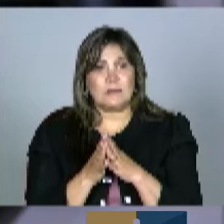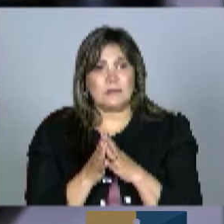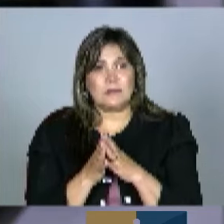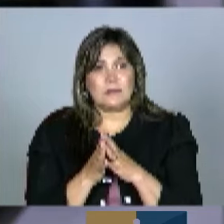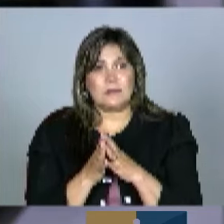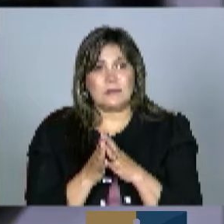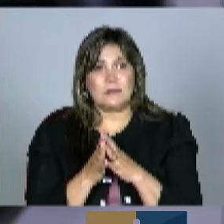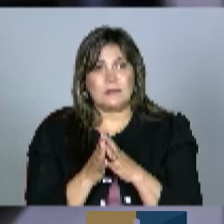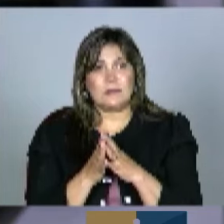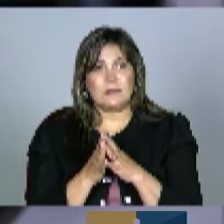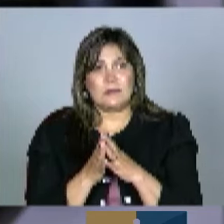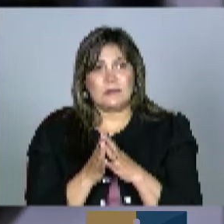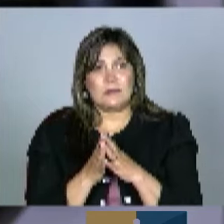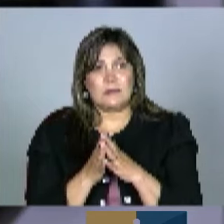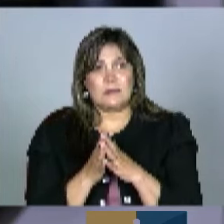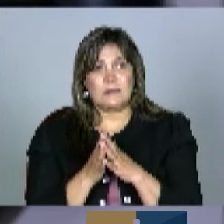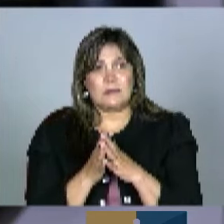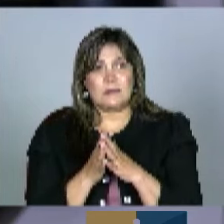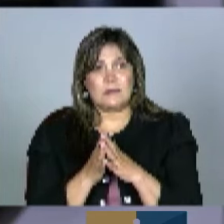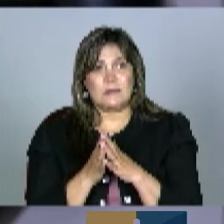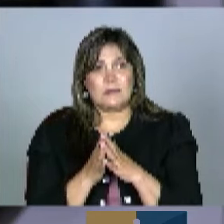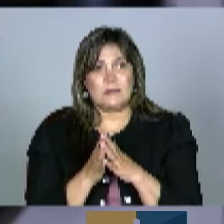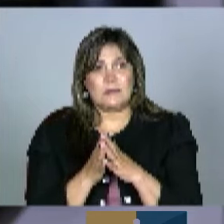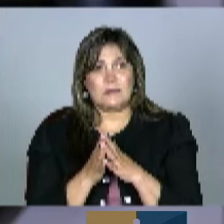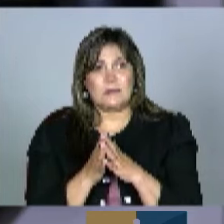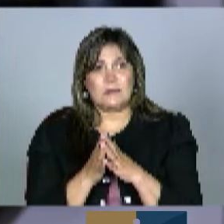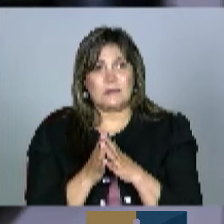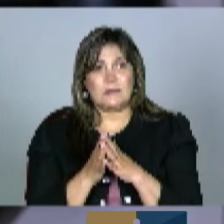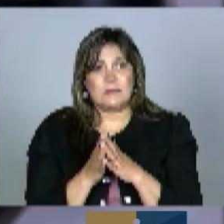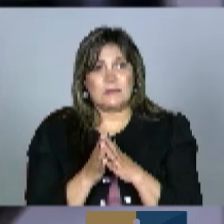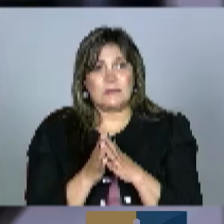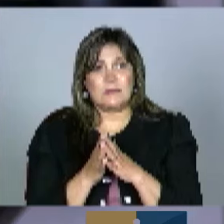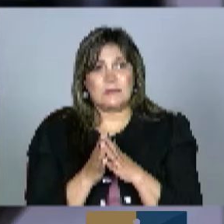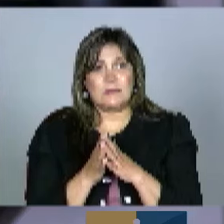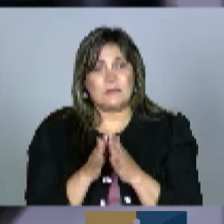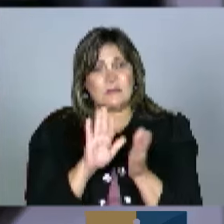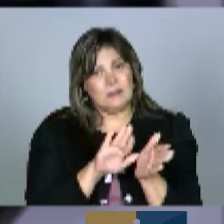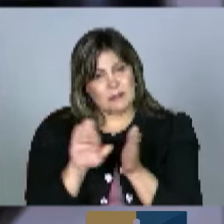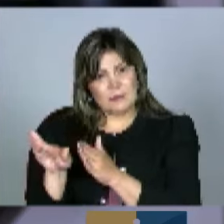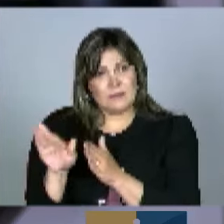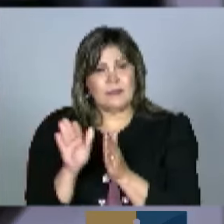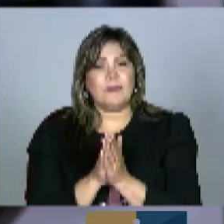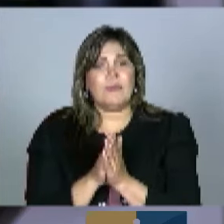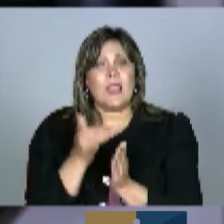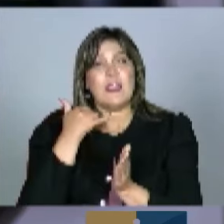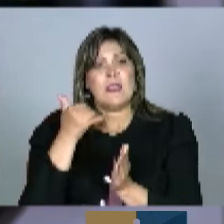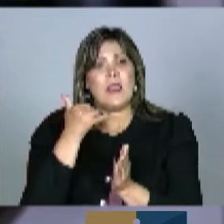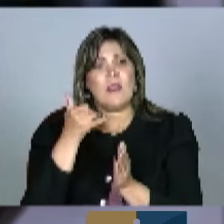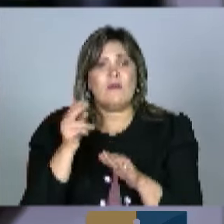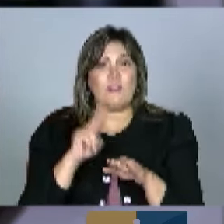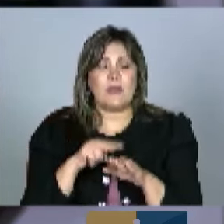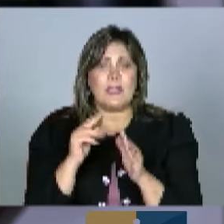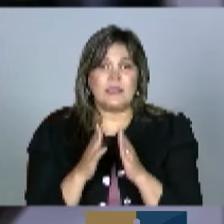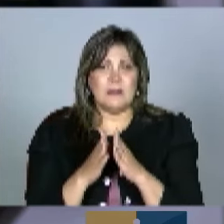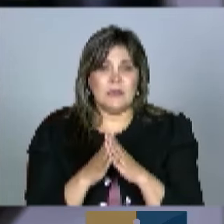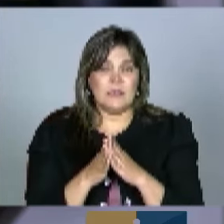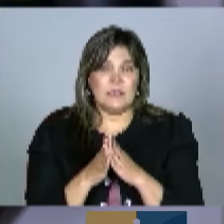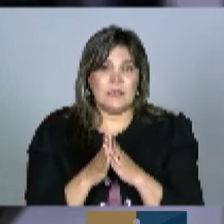معانا ايوه طيب الاستاذ ميلاد ايوه اتفضل يا استاذ